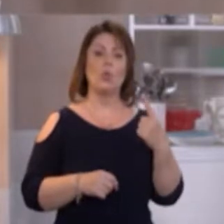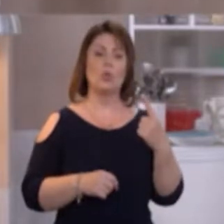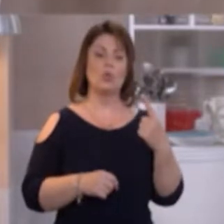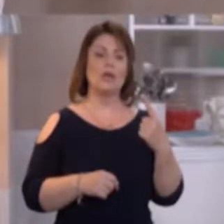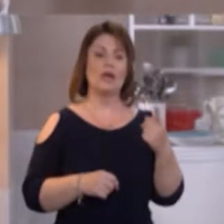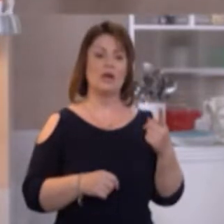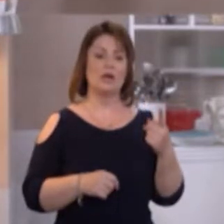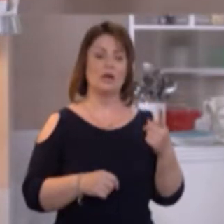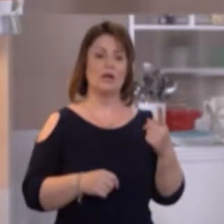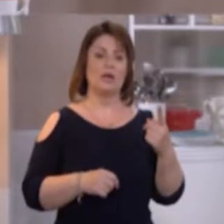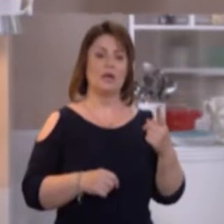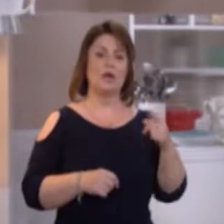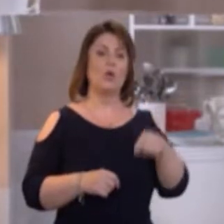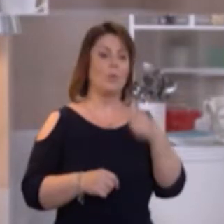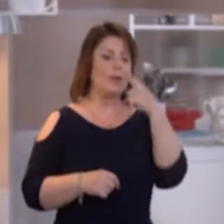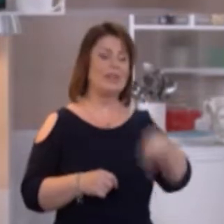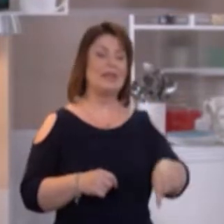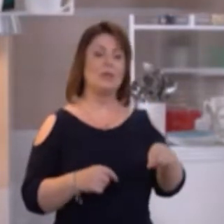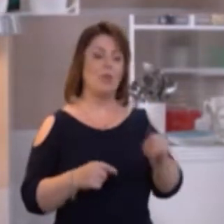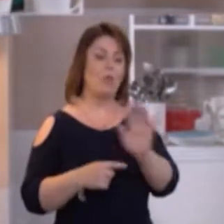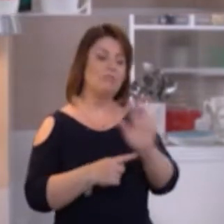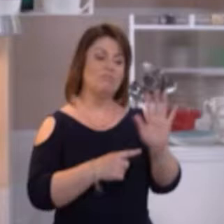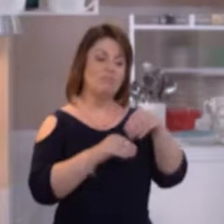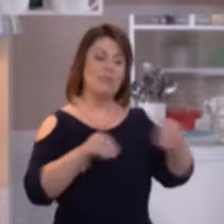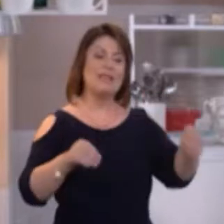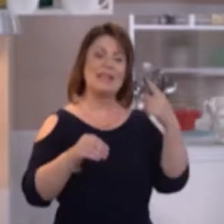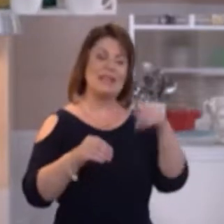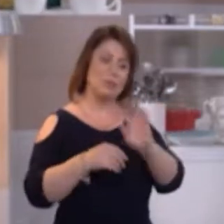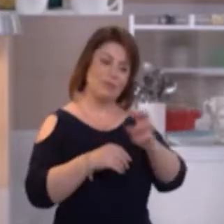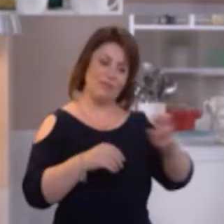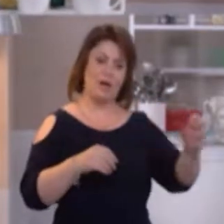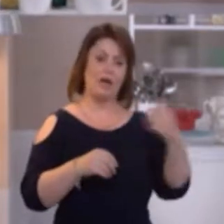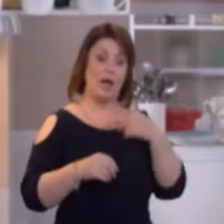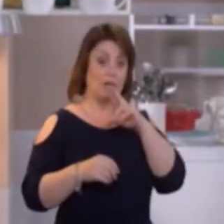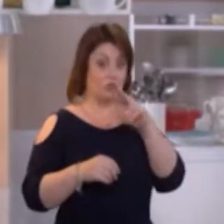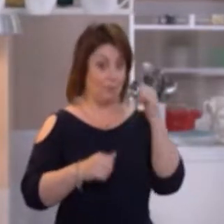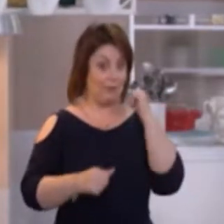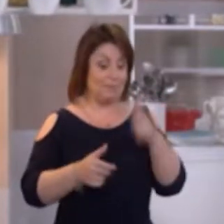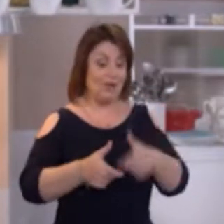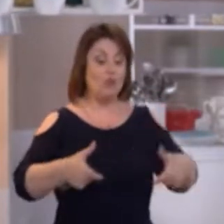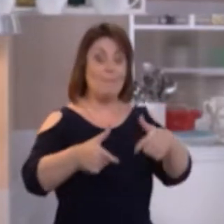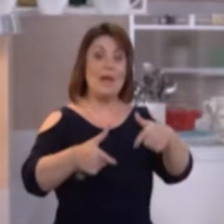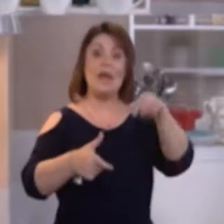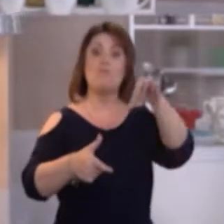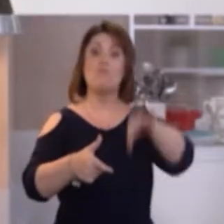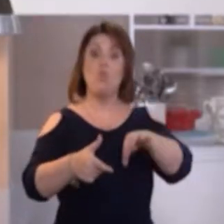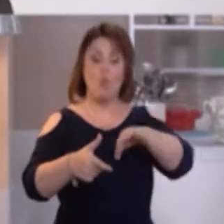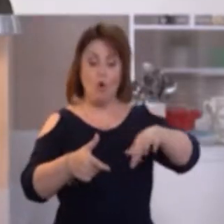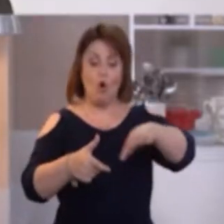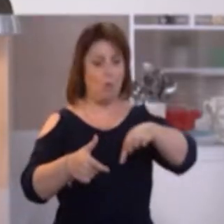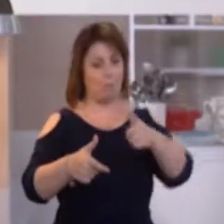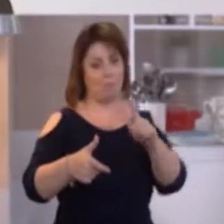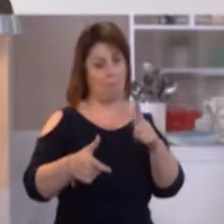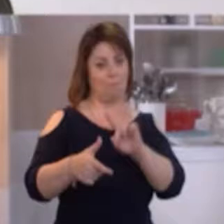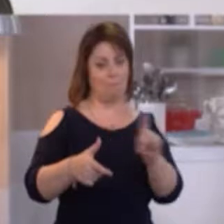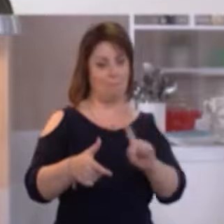un esempio di presentazione diversa, ovviamente abbiamo detto che non facciamo il ciambellone col buco, anche se ovviamente è uguale, non è che si